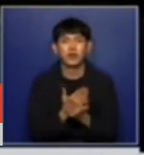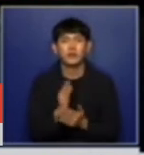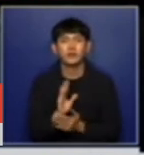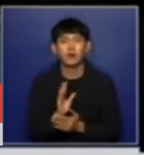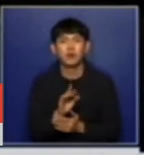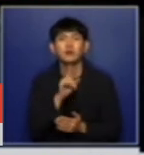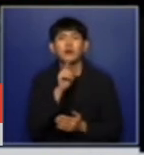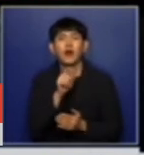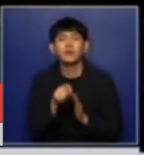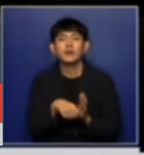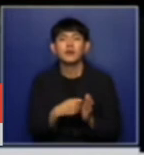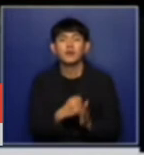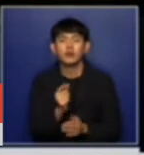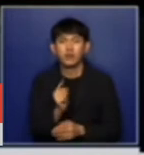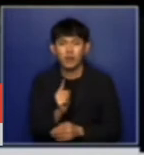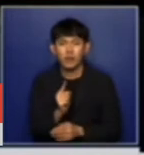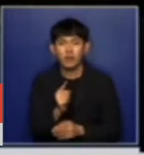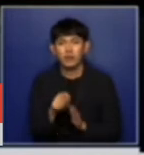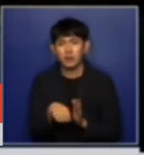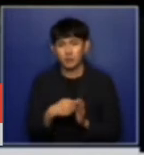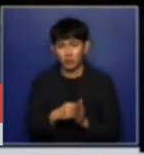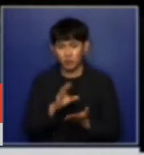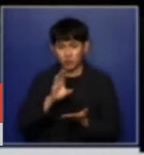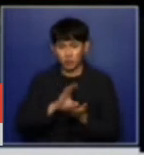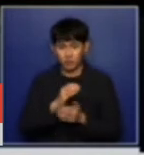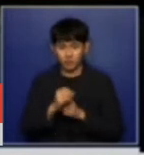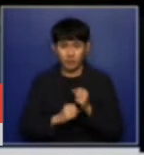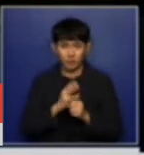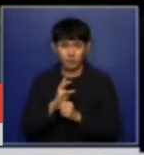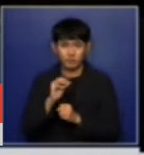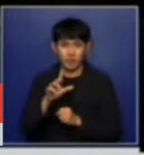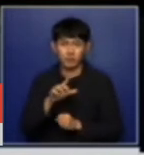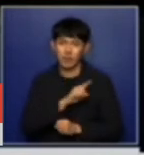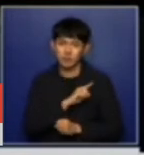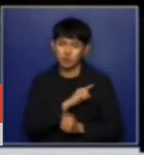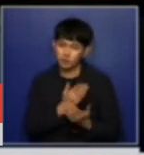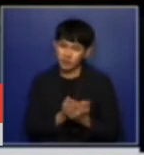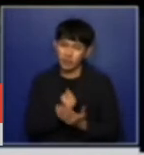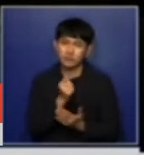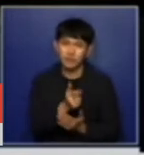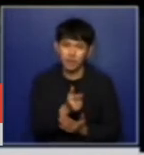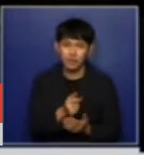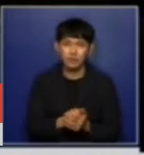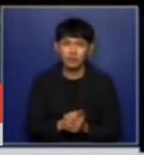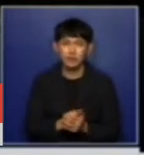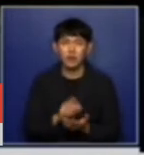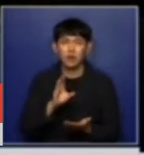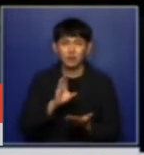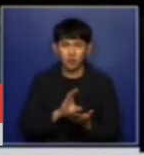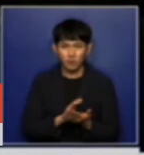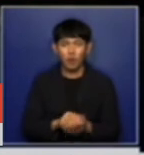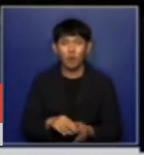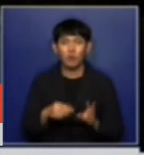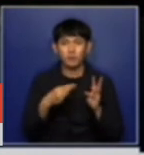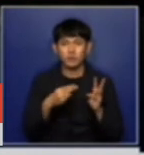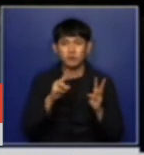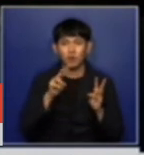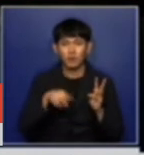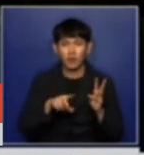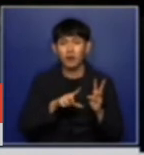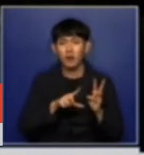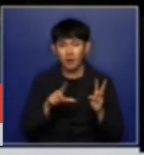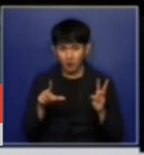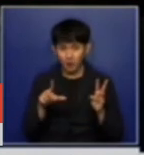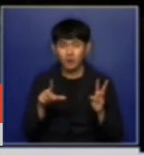ทำไมไม่ชดใช้เงินคงคลังเพราะงบประมาณปี63รับไปแล้วเงินคงคลัง 62,000 ล้านนะครับ